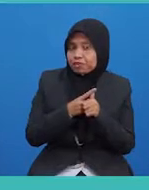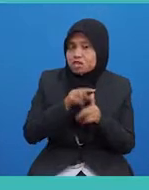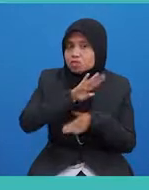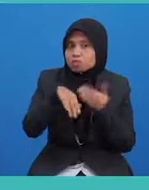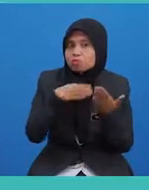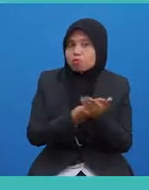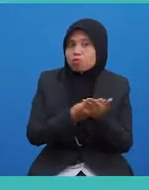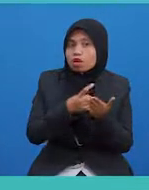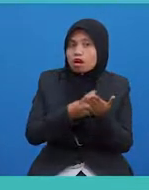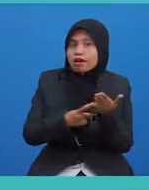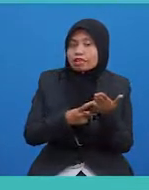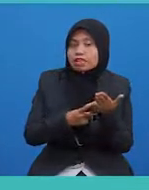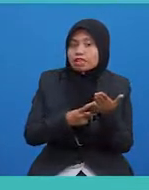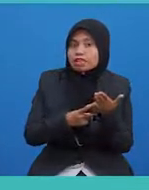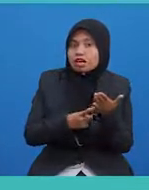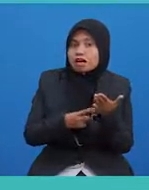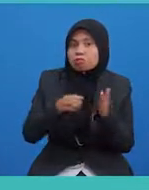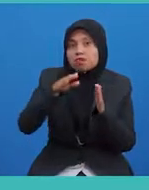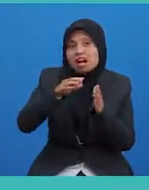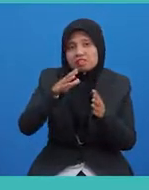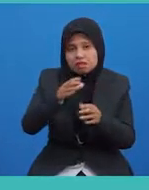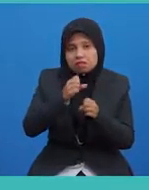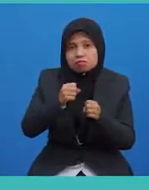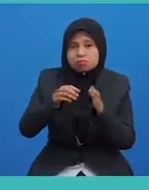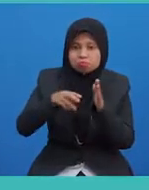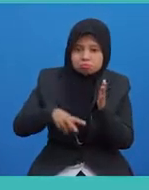harga runcit sayur bayam mengalami peningkatan.